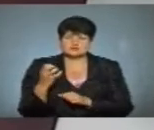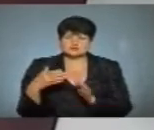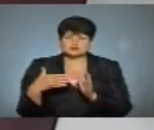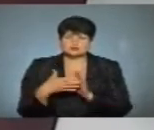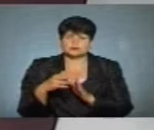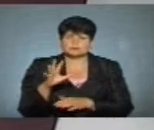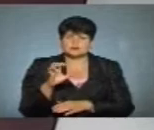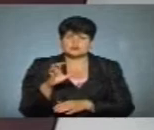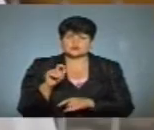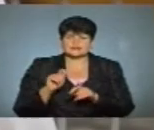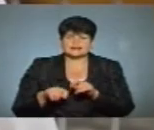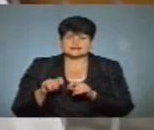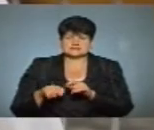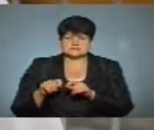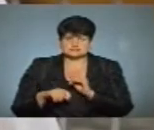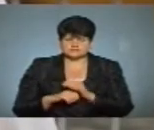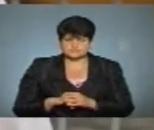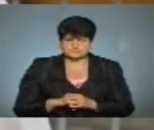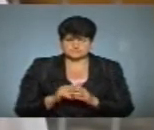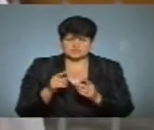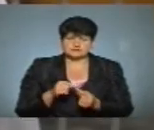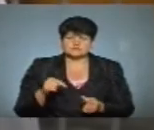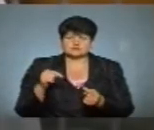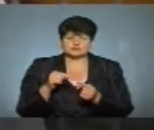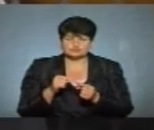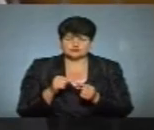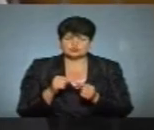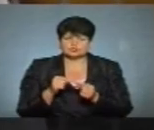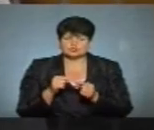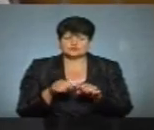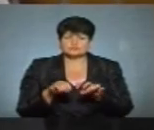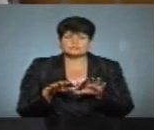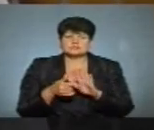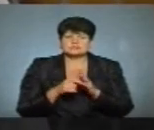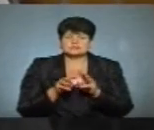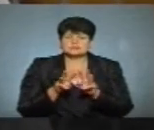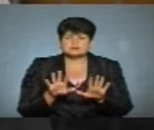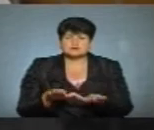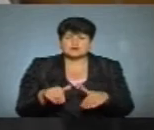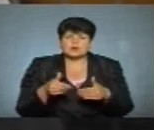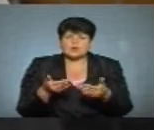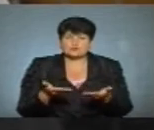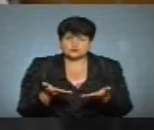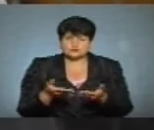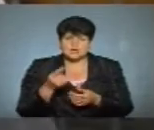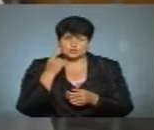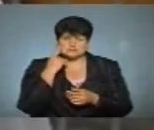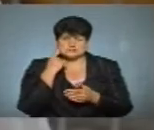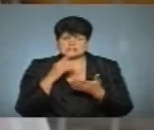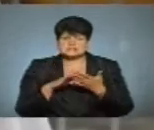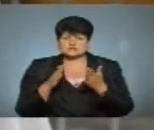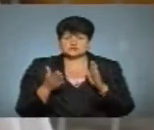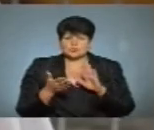500 тестів. Відповідно до критерію Кабінету міністрів, рекомендованих для оцінки епідситуації